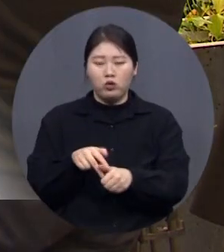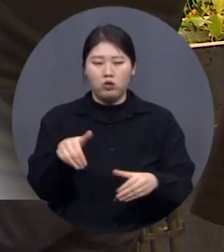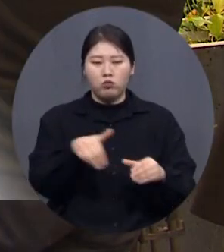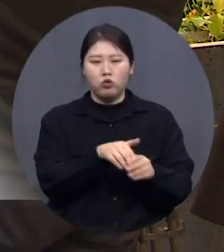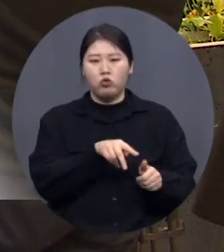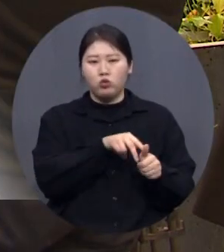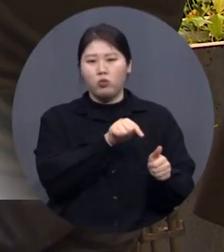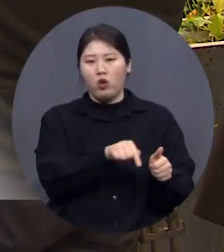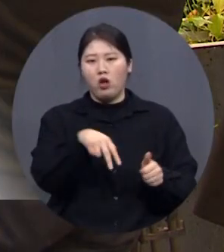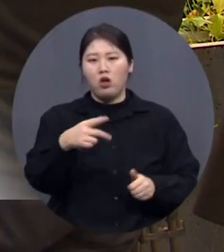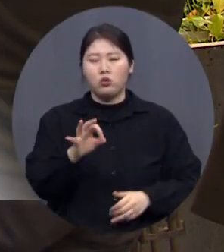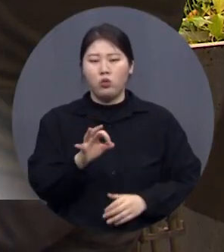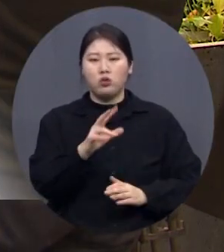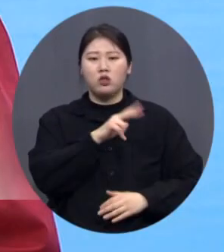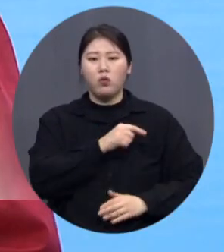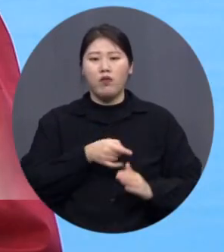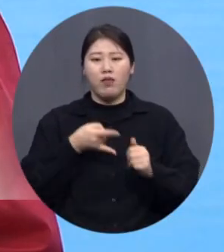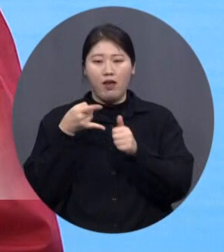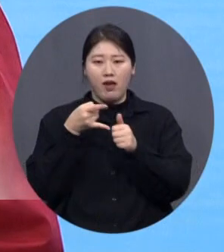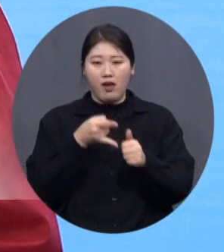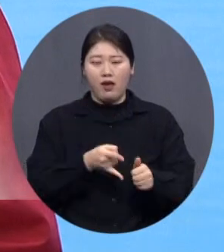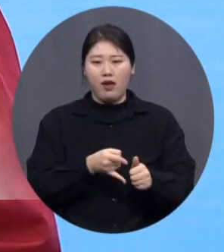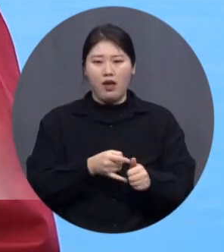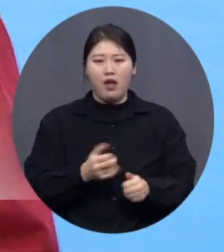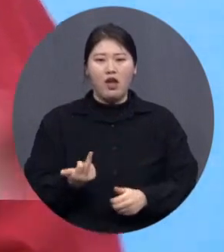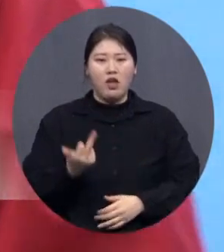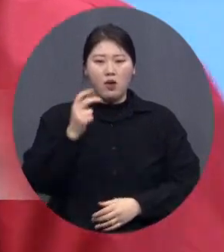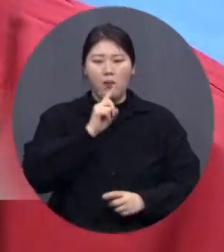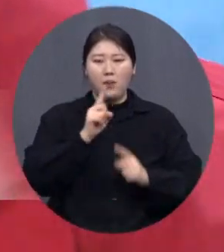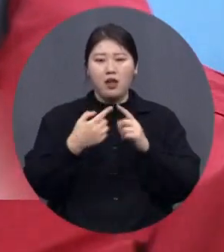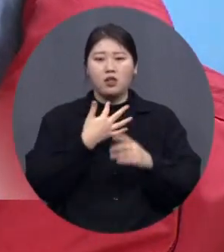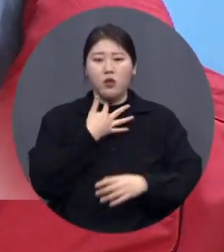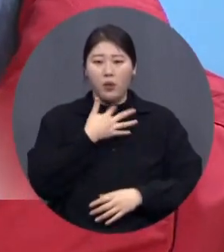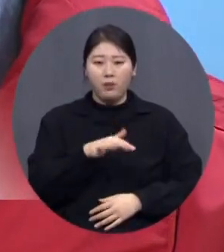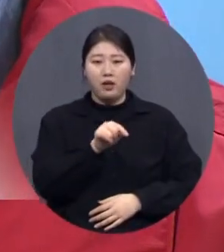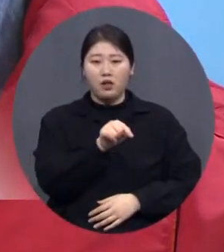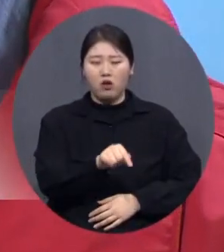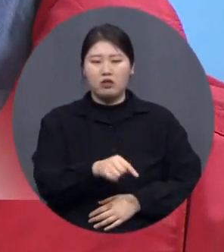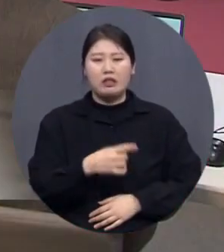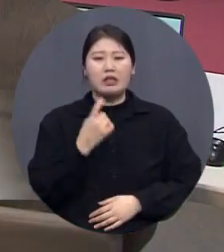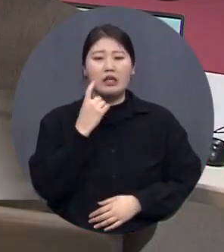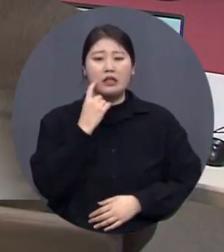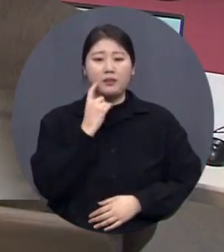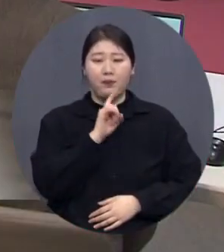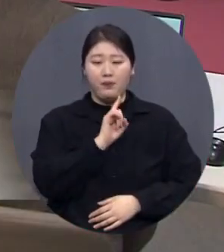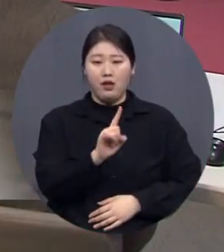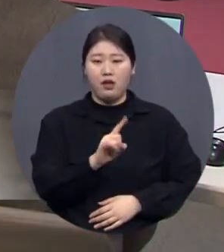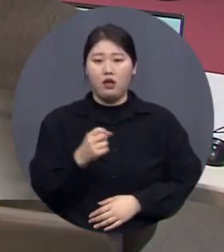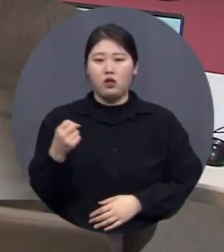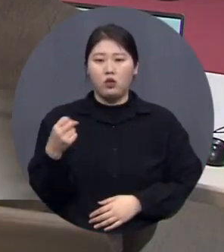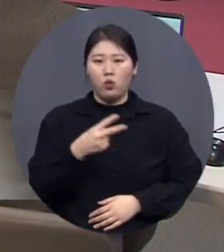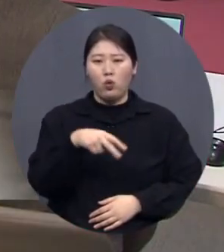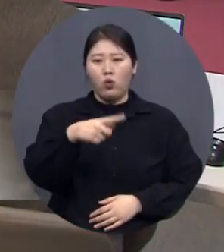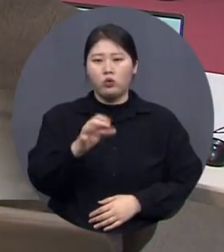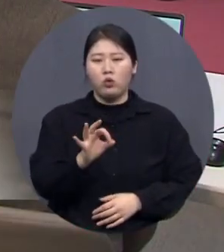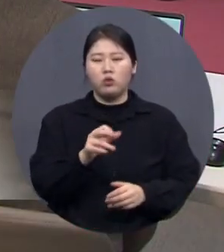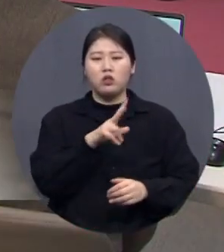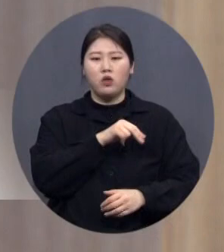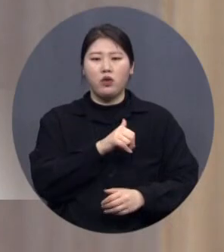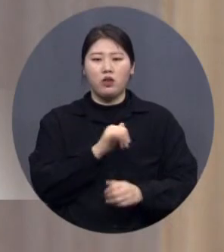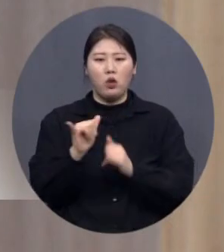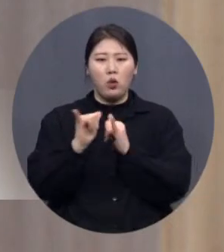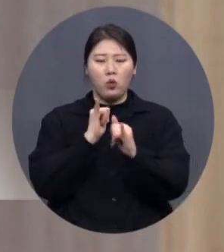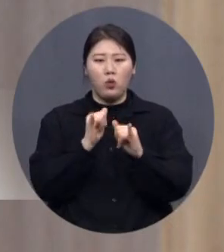후보가 송재호 의원에게 형님이라고 한 적이 없다고 말한 것은 허위사실 공이고 송 의원과의 통화